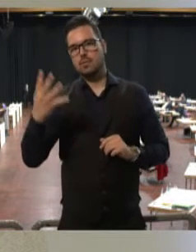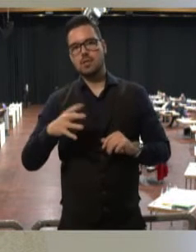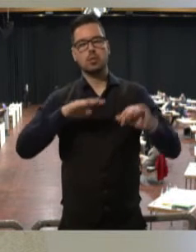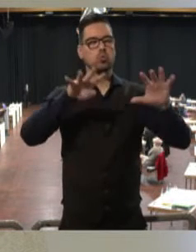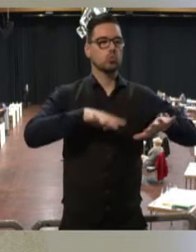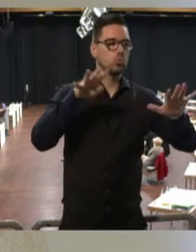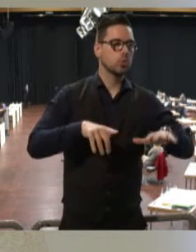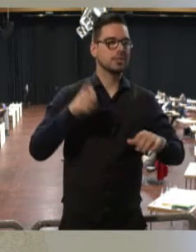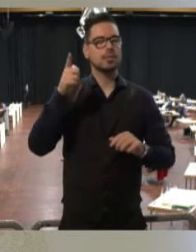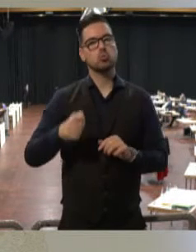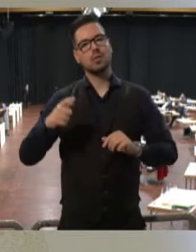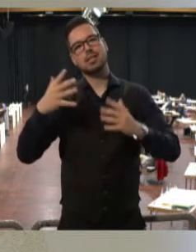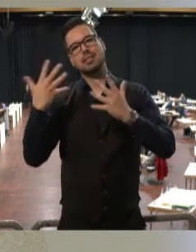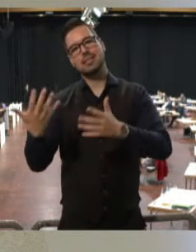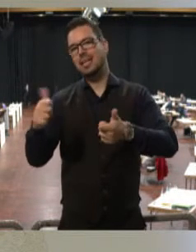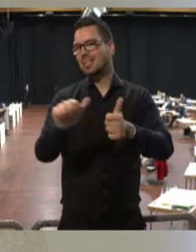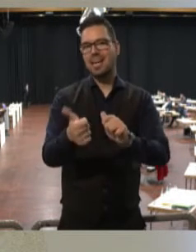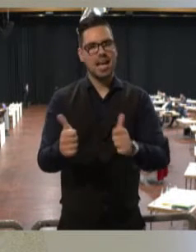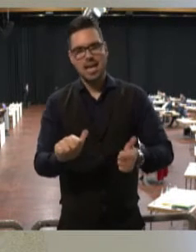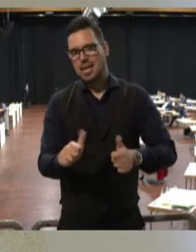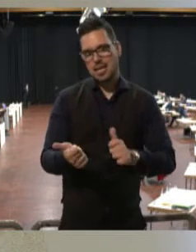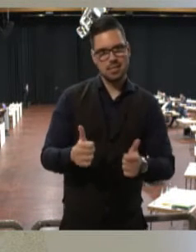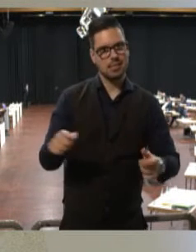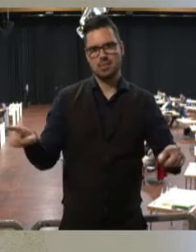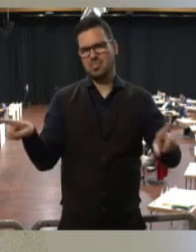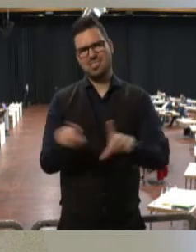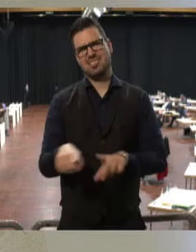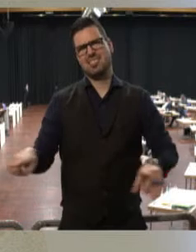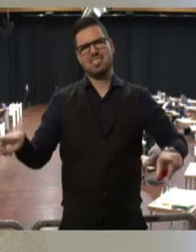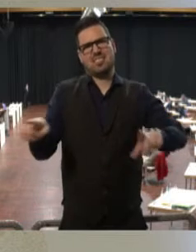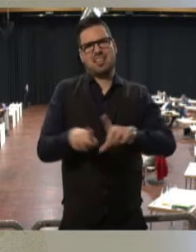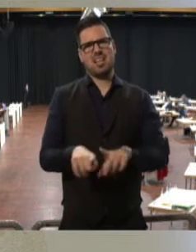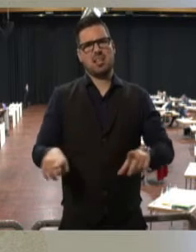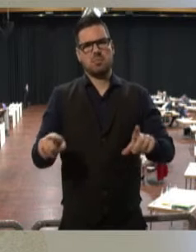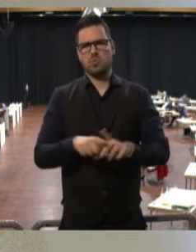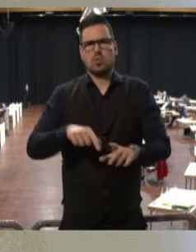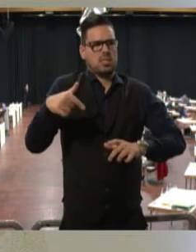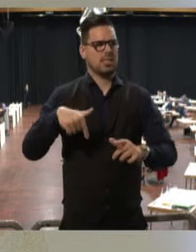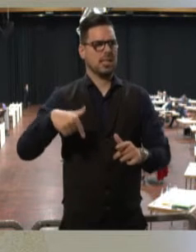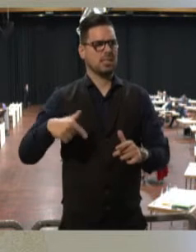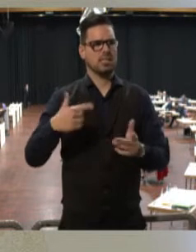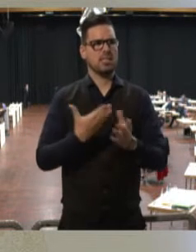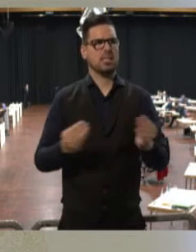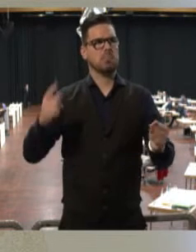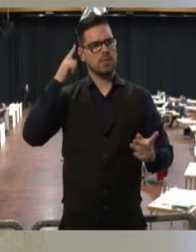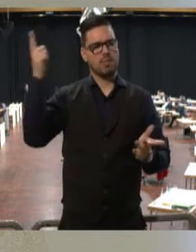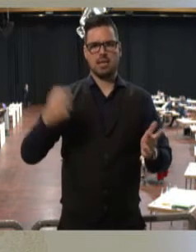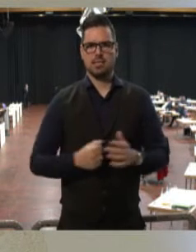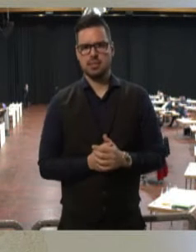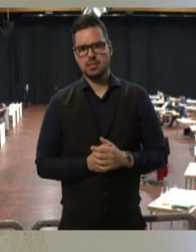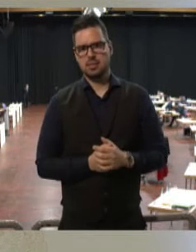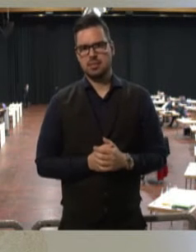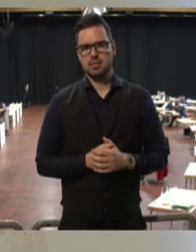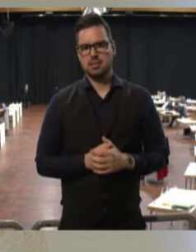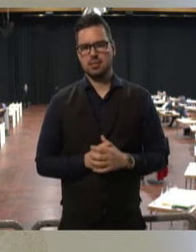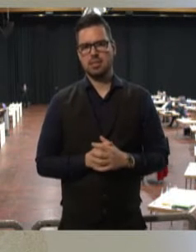1910 ähnliche Katastrophen genau in derselben Gegend. Das weiß heute niemand mehr. Es liegen ja auch zwei Weltkriege dazwischen und noch vieles